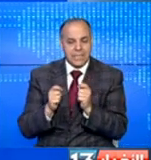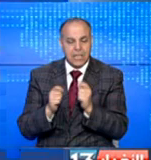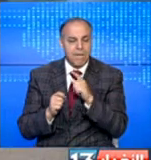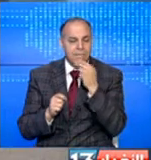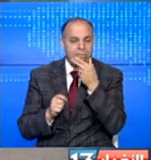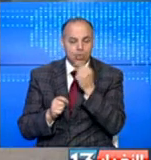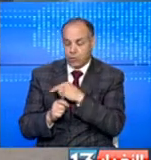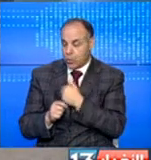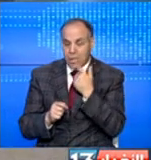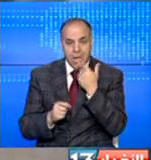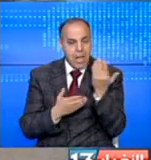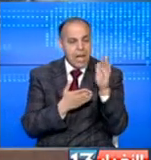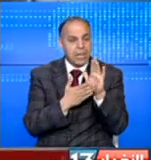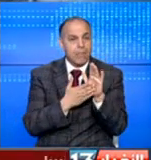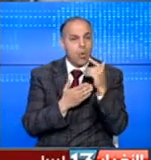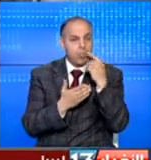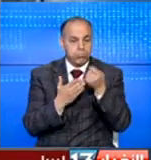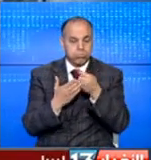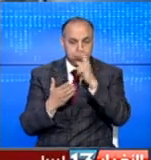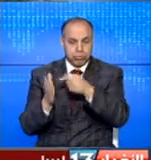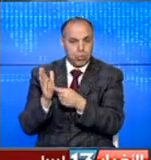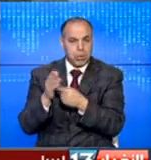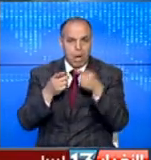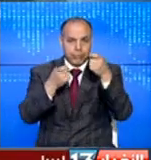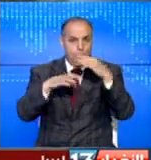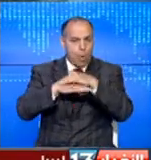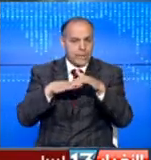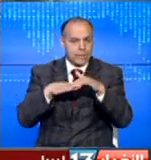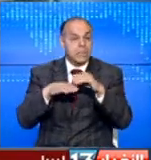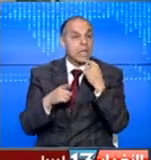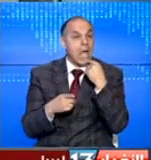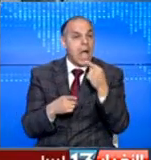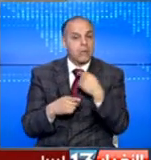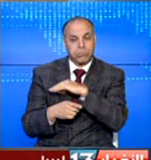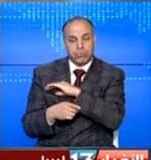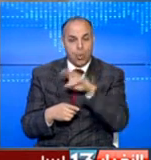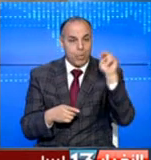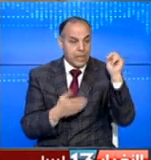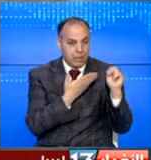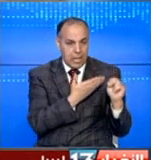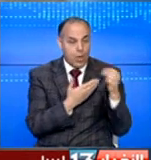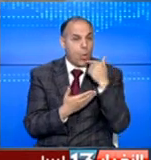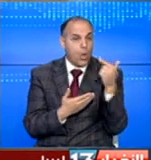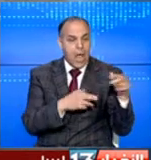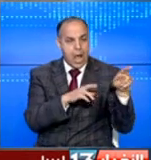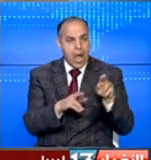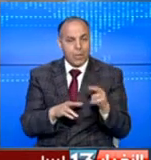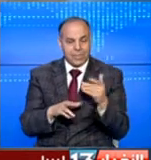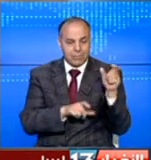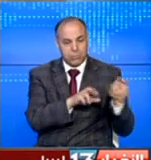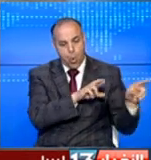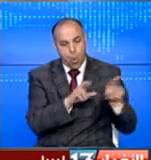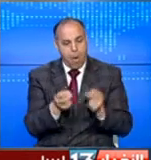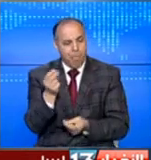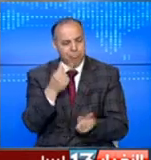بجنيف بعد أن قدما مسودة اتفاق وقف إطلاق النار وإشراف الأمم المتحدة على عودة المدنيين